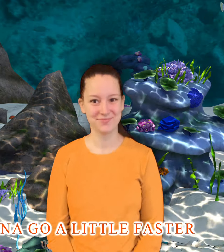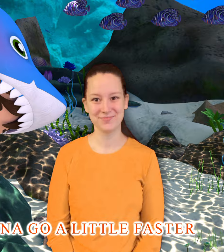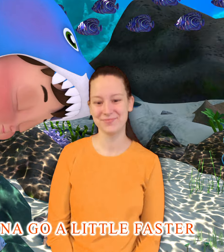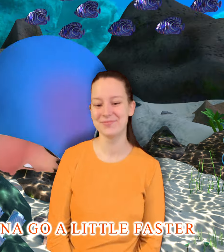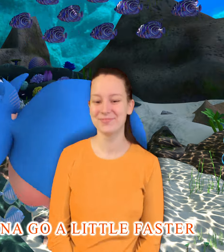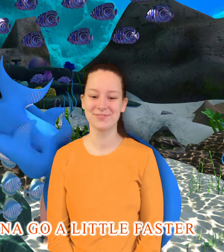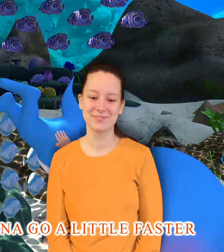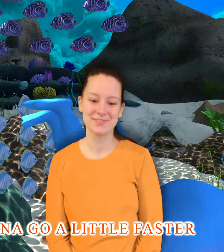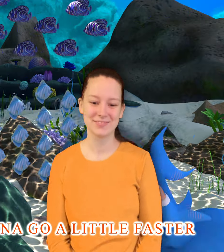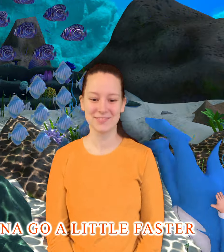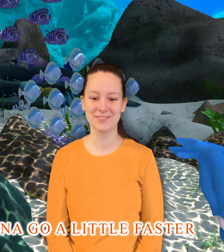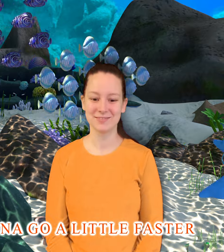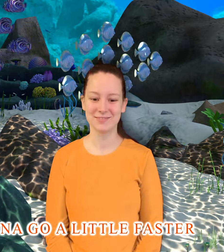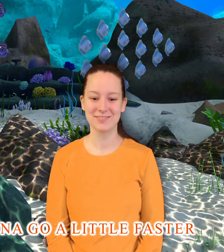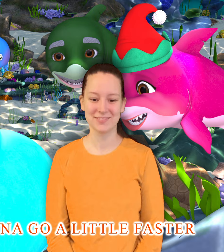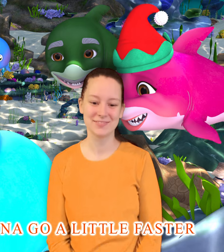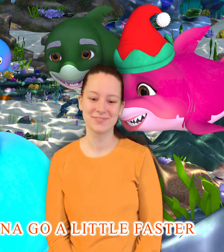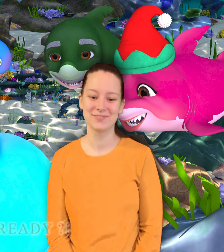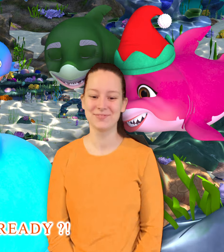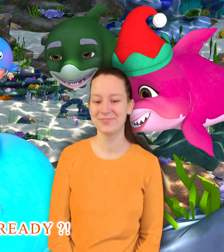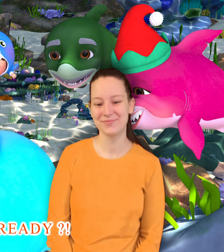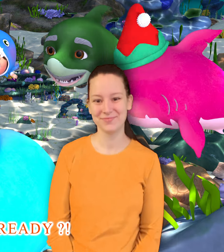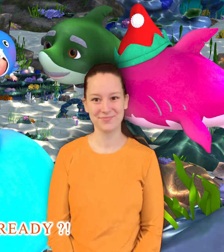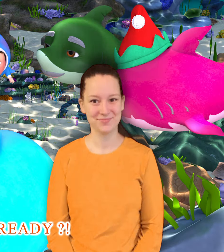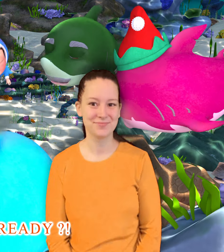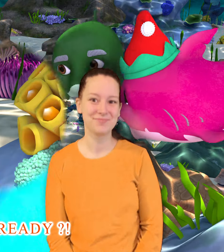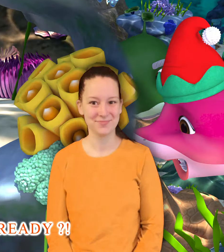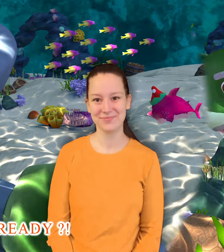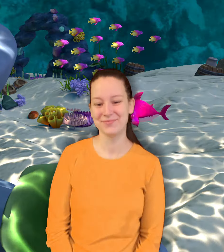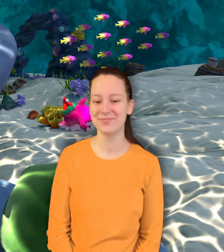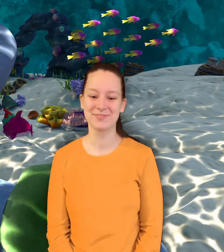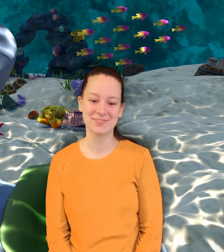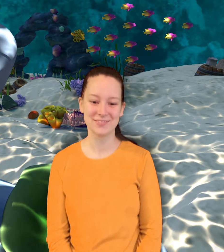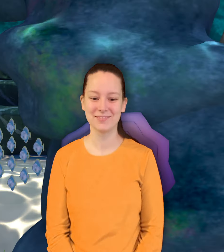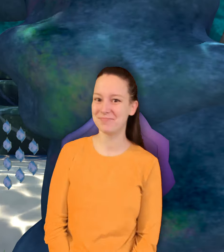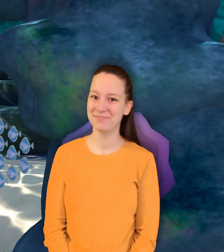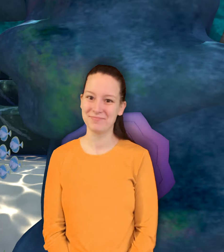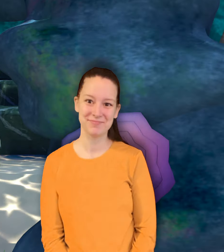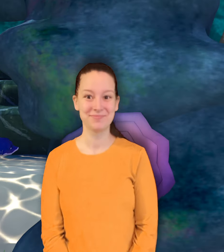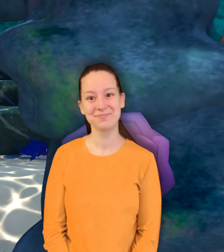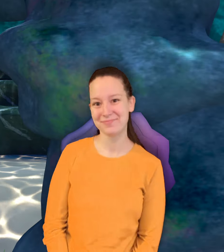終わりthistimeweGoingLittleFASare